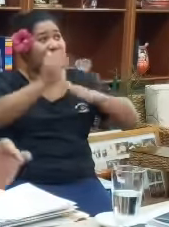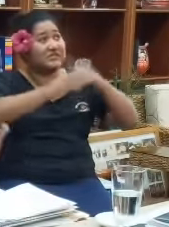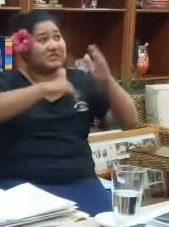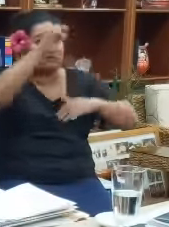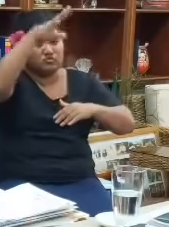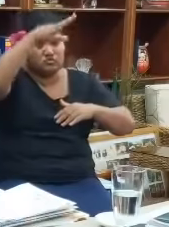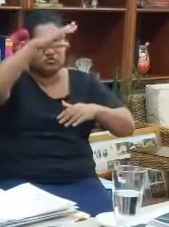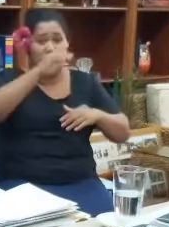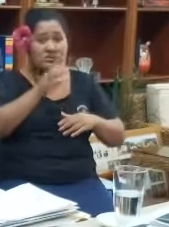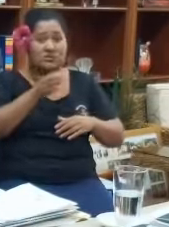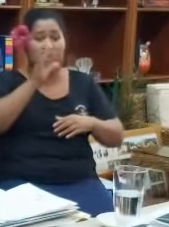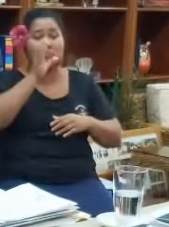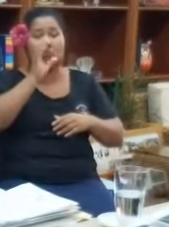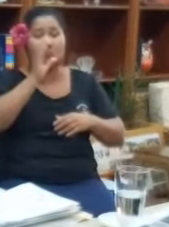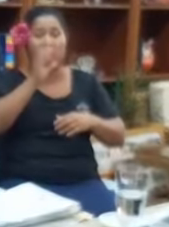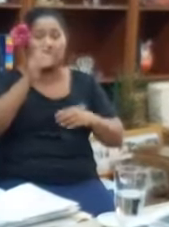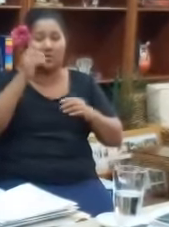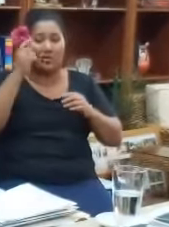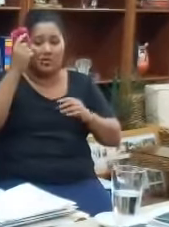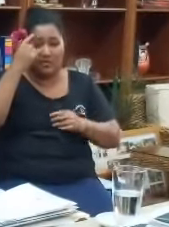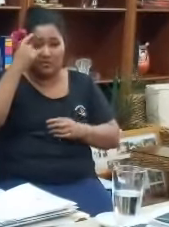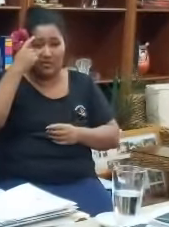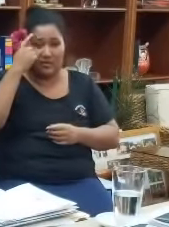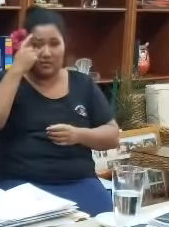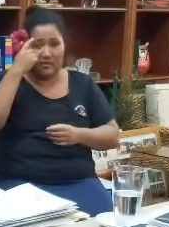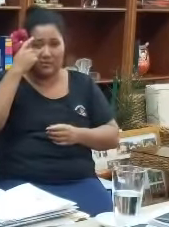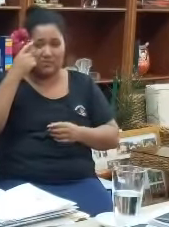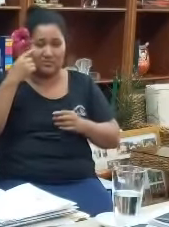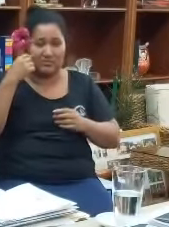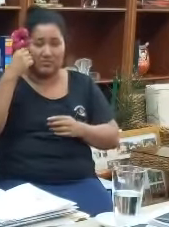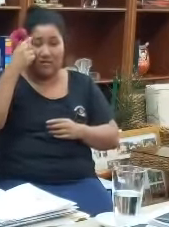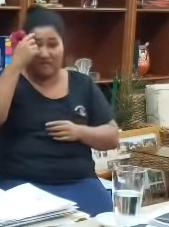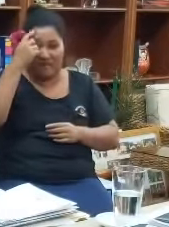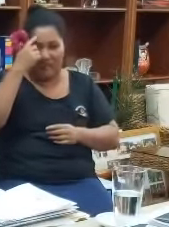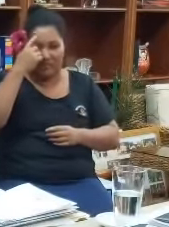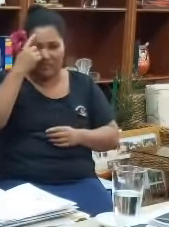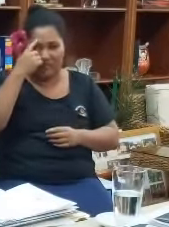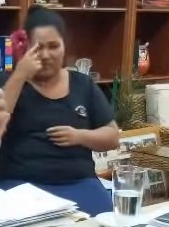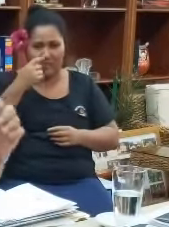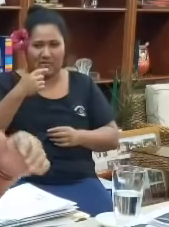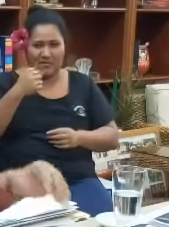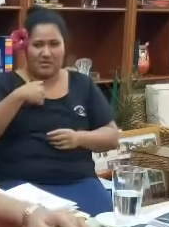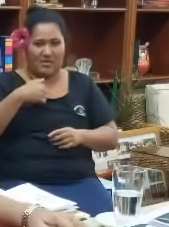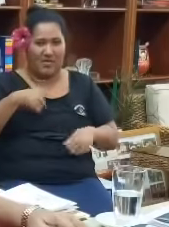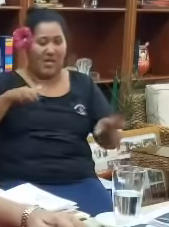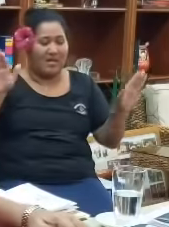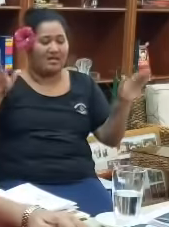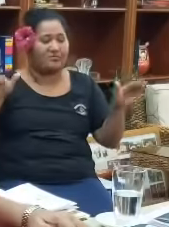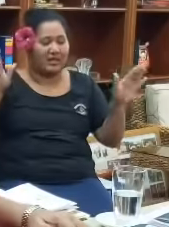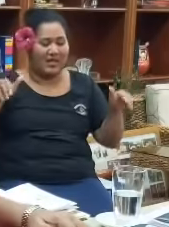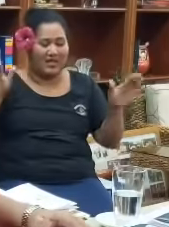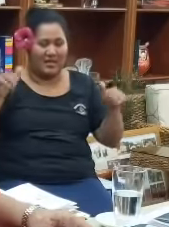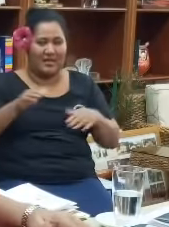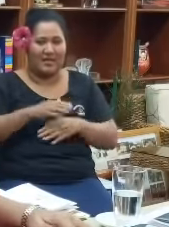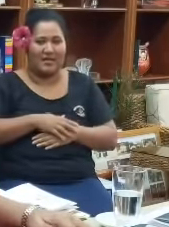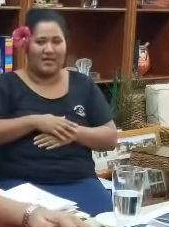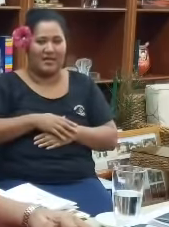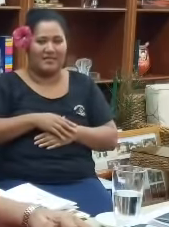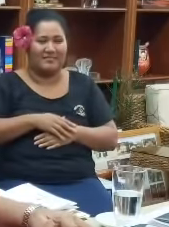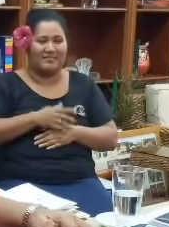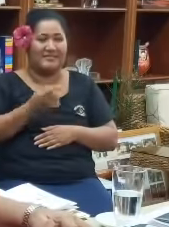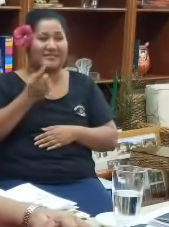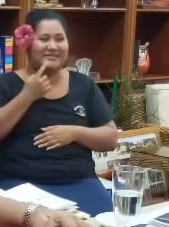Alela wa ingu mele onga wa tupua ela de mafafa. O yo le mangulele. O fe ngo fia